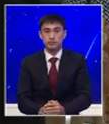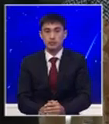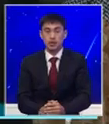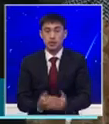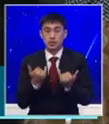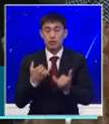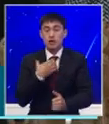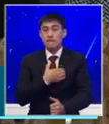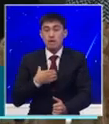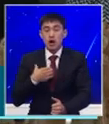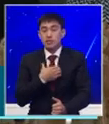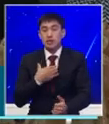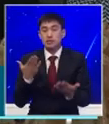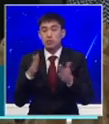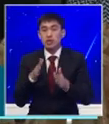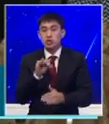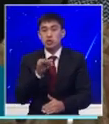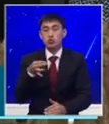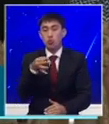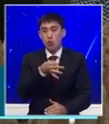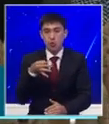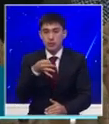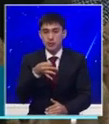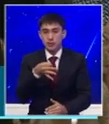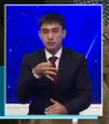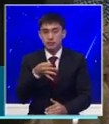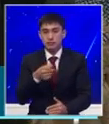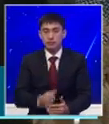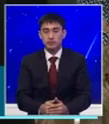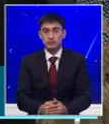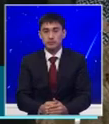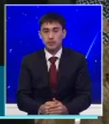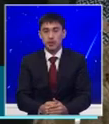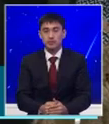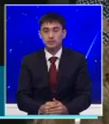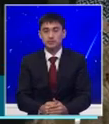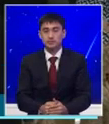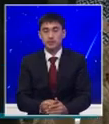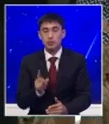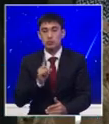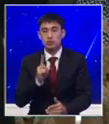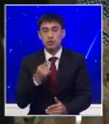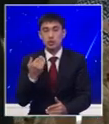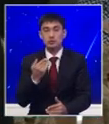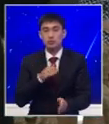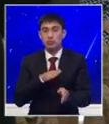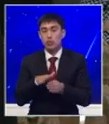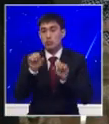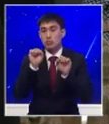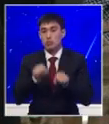важное событие в Жетісуйской области, поскольку она с полным